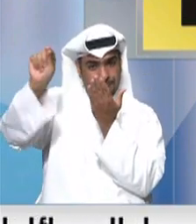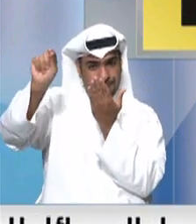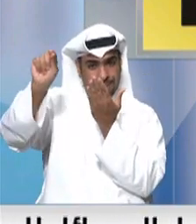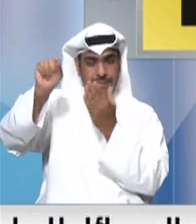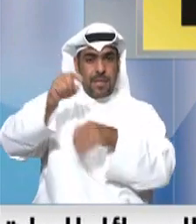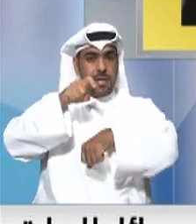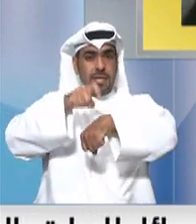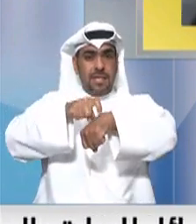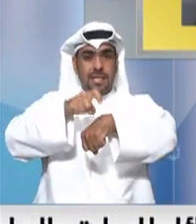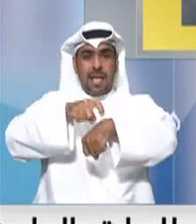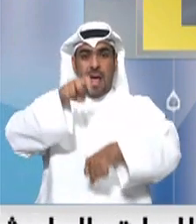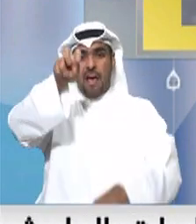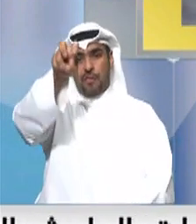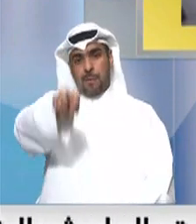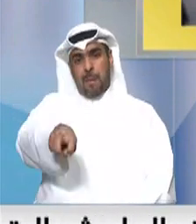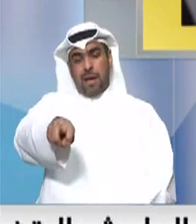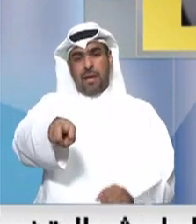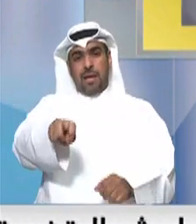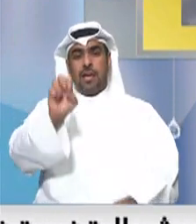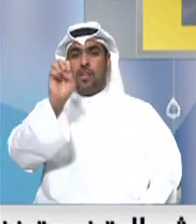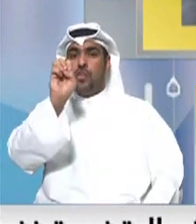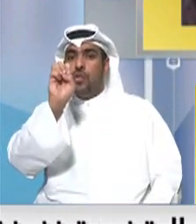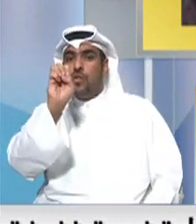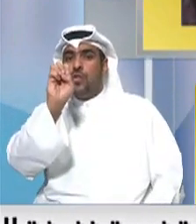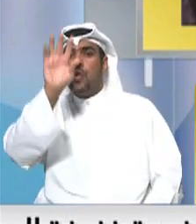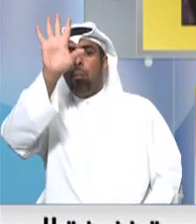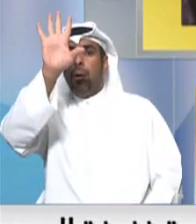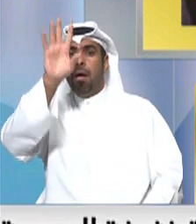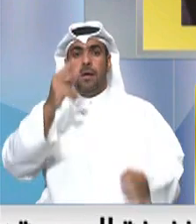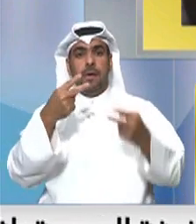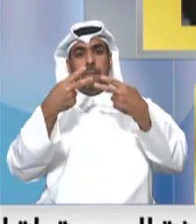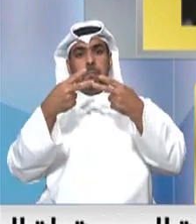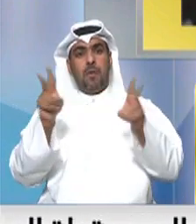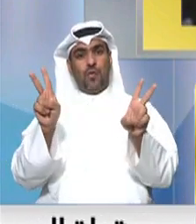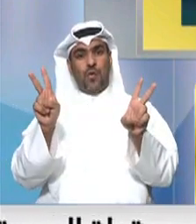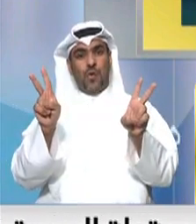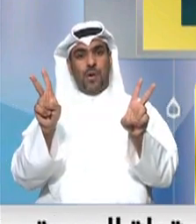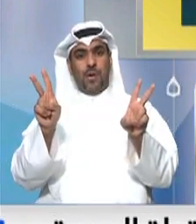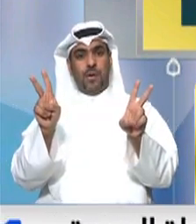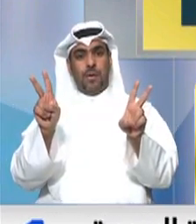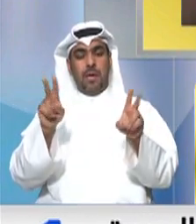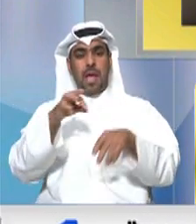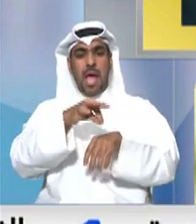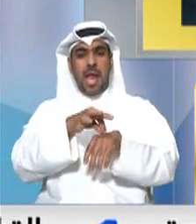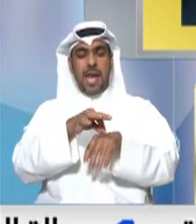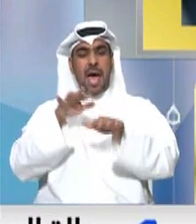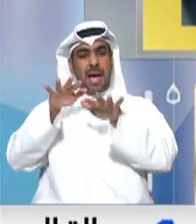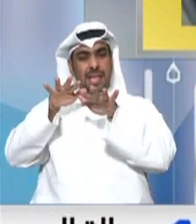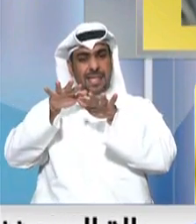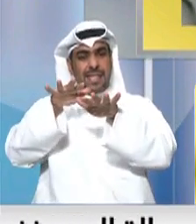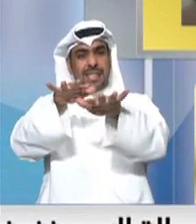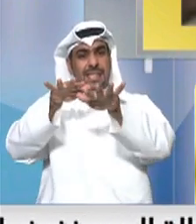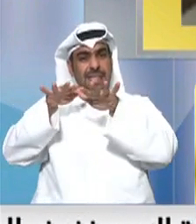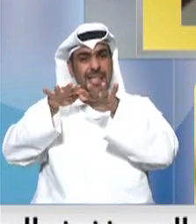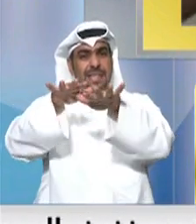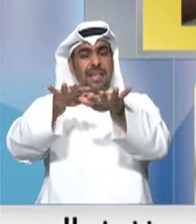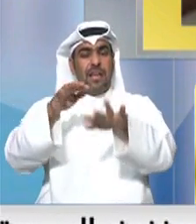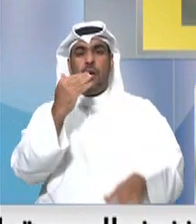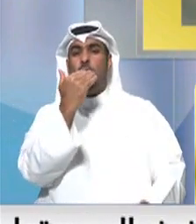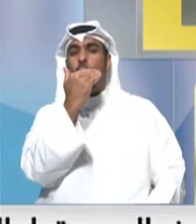الإيرانية والمحافظات الإيرانية الأخرى، فإن الإقبال يمكن أن يكون كان متوسطا لأن الأجواء